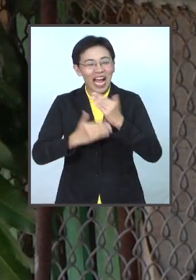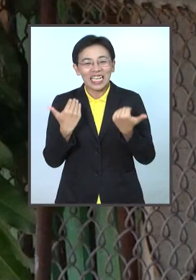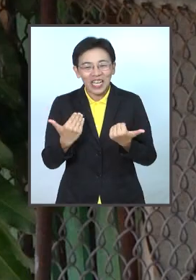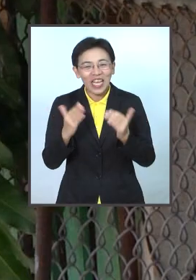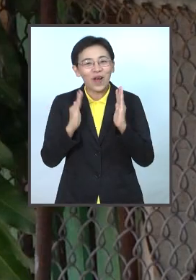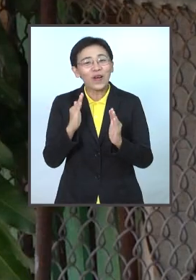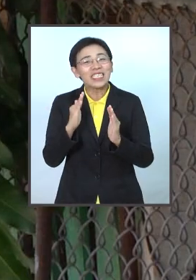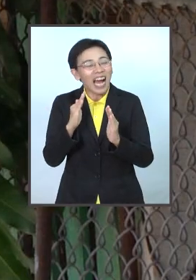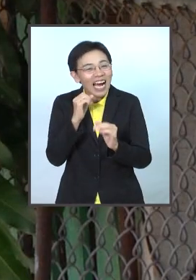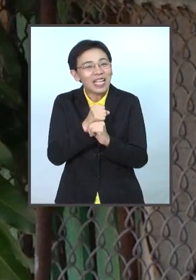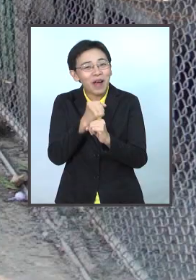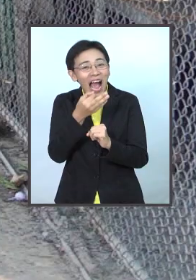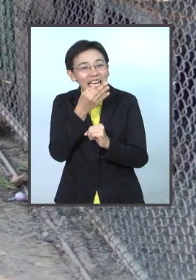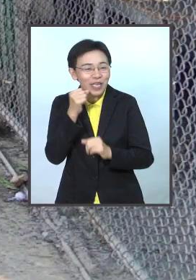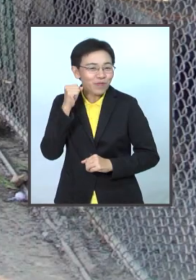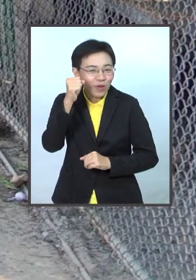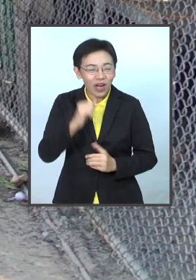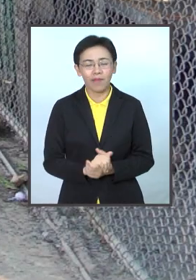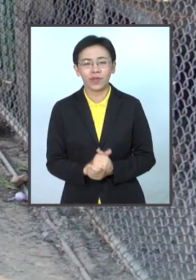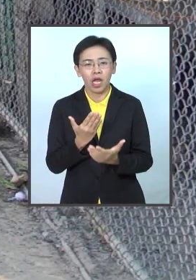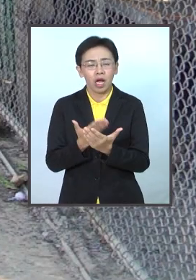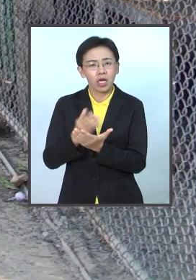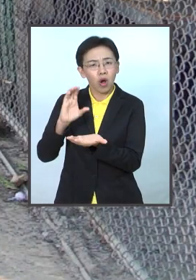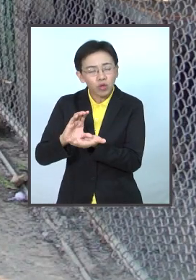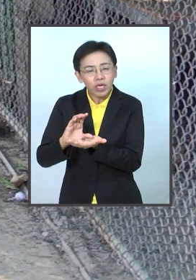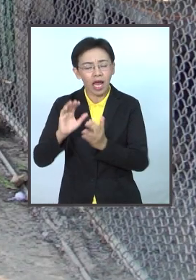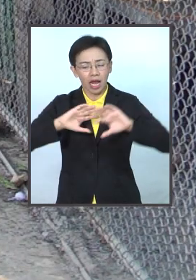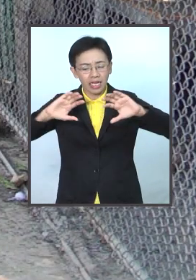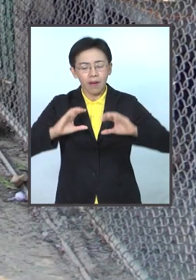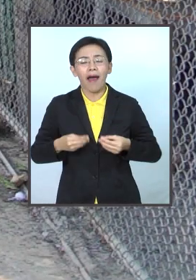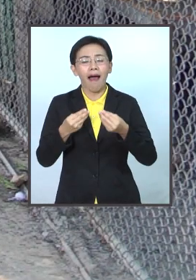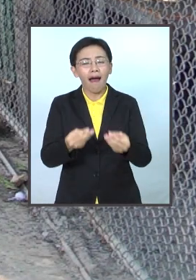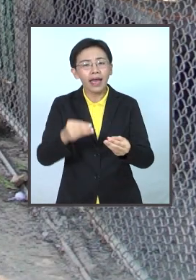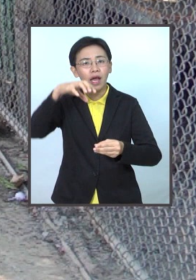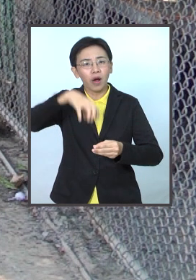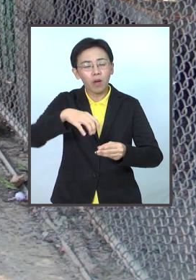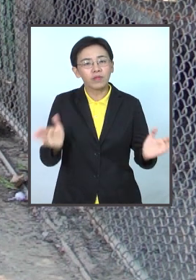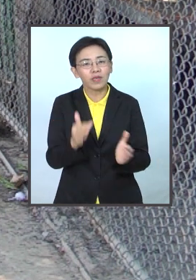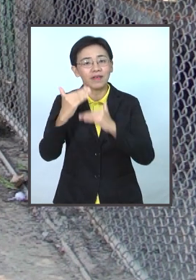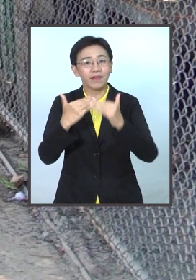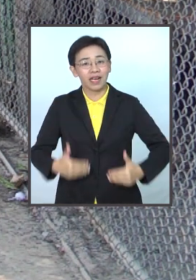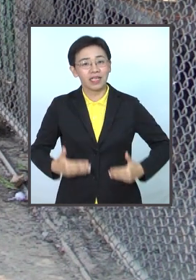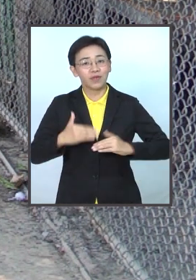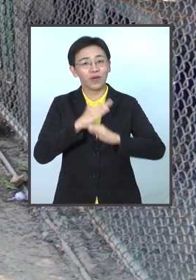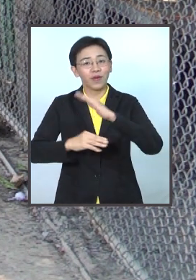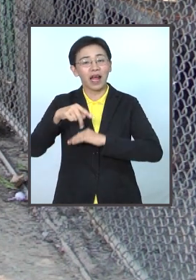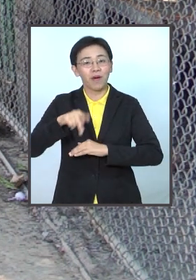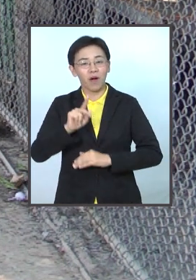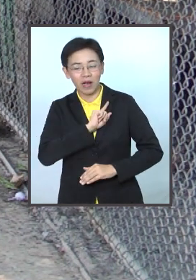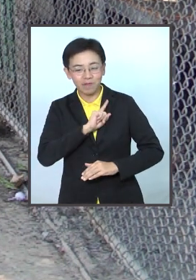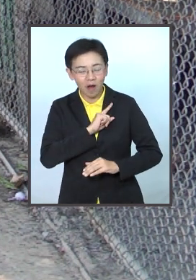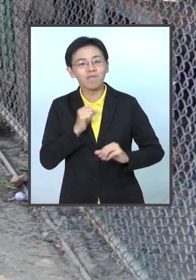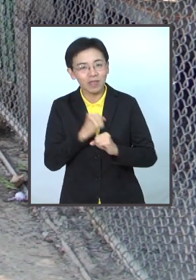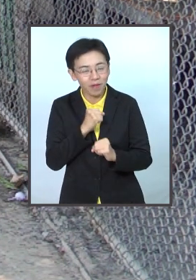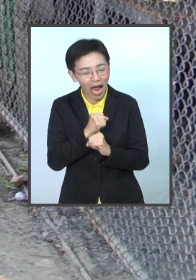การในช่วงนักสู้มืออาชีพค่ะจุดเริ่มต้นมาจากเงินกองทุนที่ทางรัฐบาลได้มอบหมายให้กับกรมส่งเสริมและพัฒนาคุณภาพชีวิตคนพิ